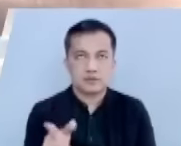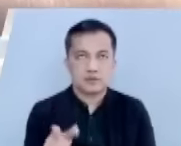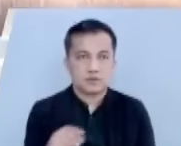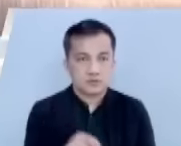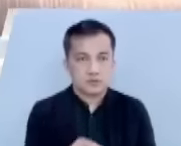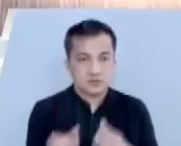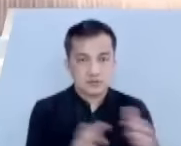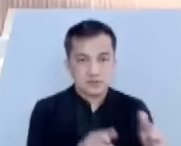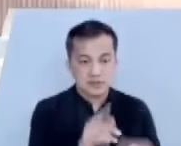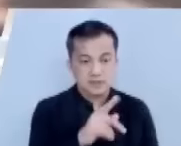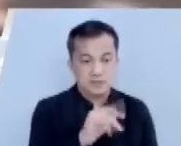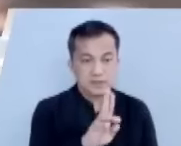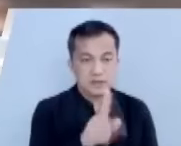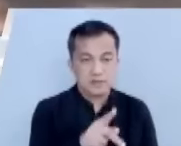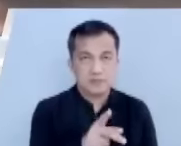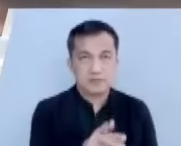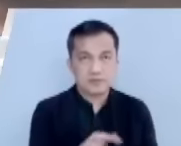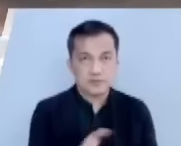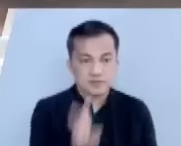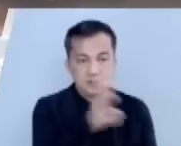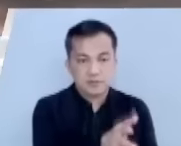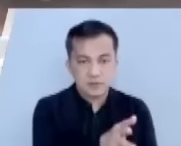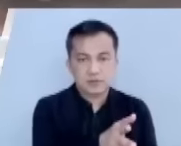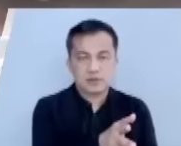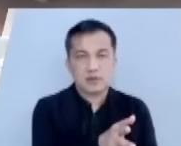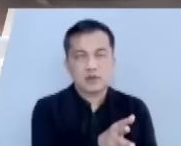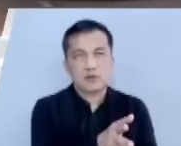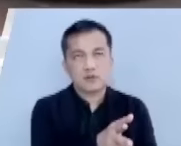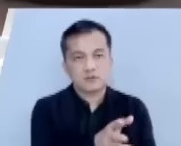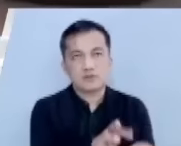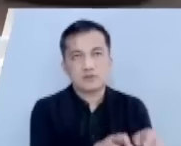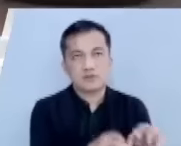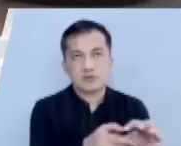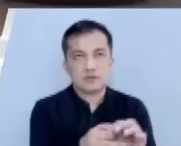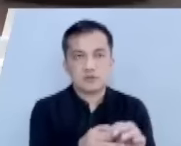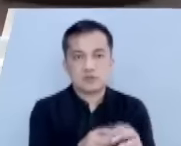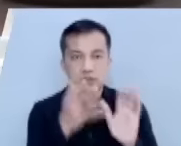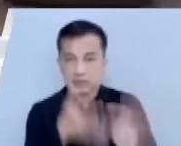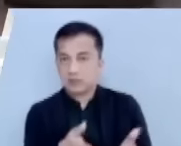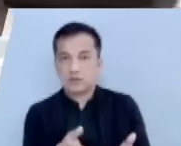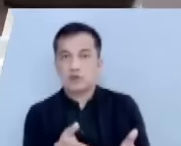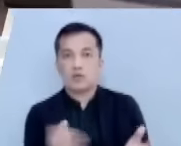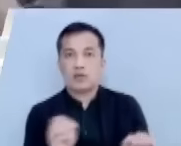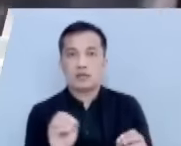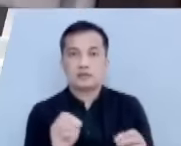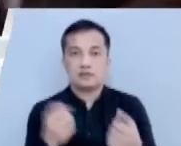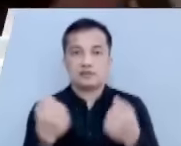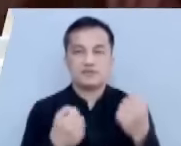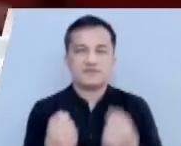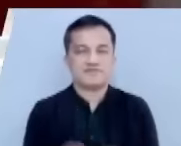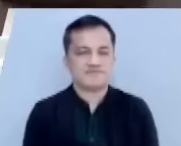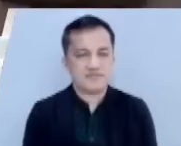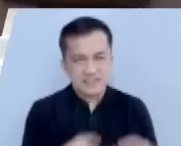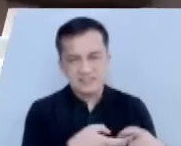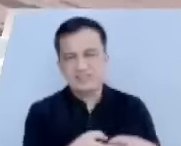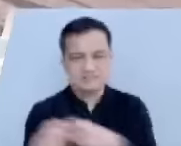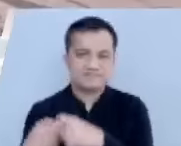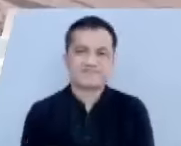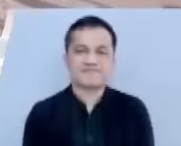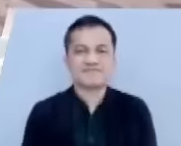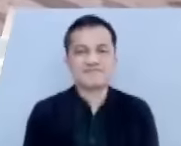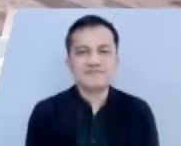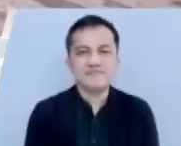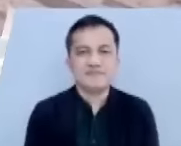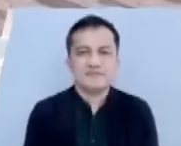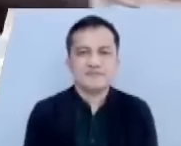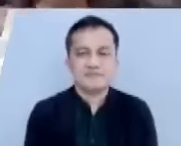isinampa naman sa may bangketa. Dahil unattended o wala ang driver, hinatak na rin. Sa